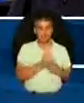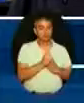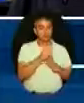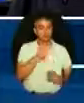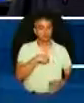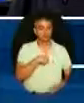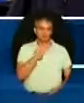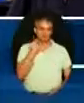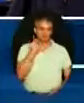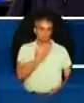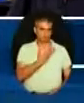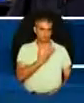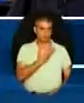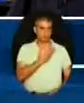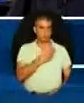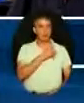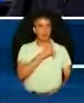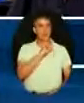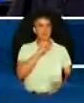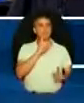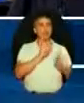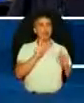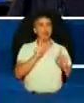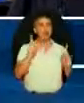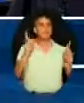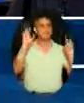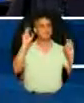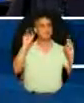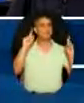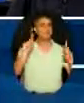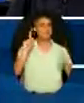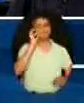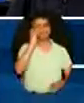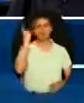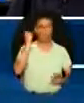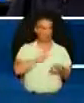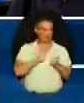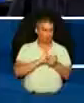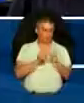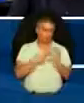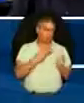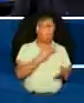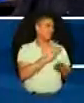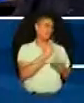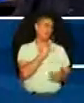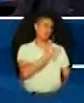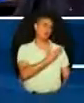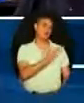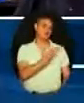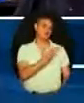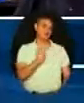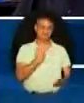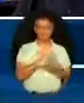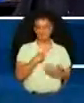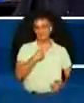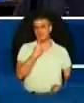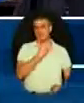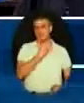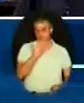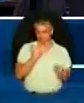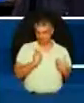אותנו, תשמע, הברק לא יכול להכות פעמיים ולהרוס פעמיים. אתה יודע, הוא כבר הרס פעמיים. כן, אמרתי,